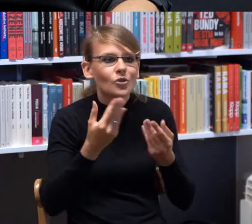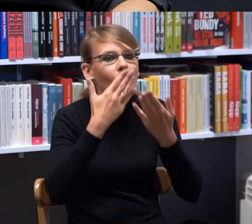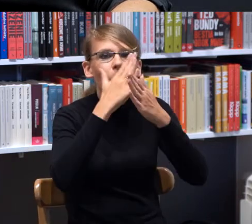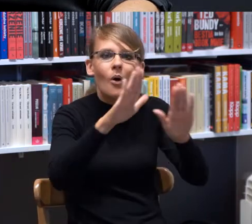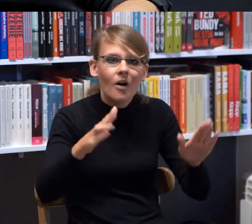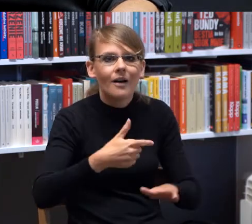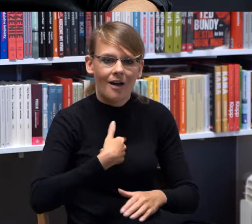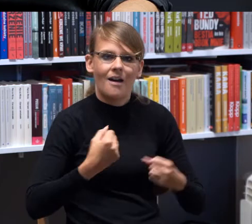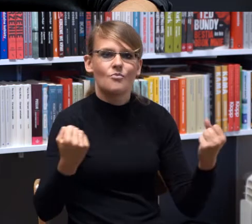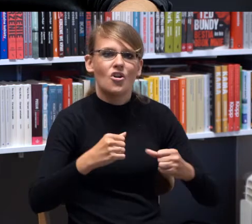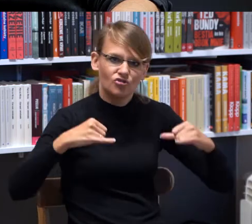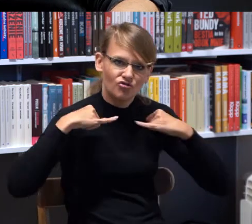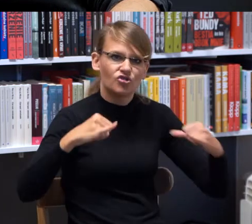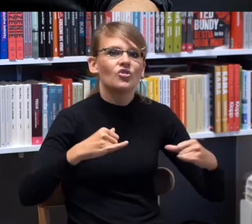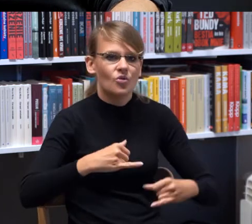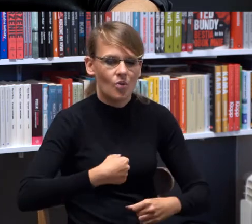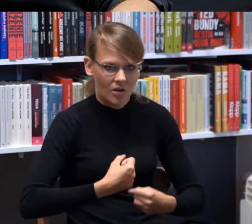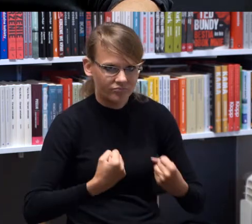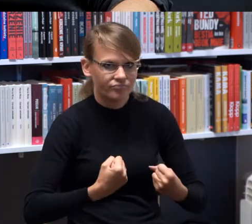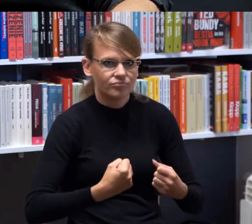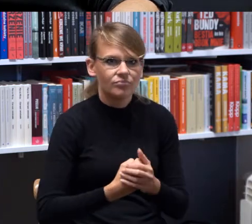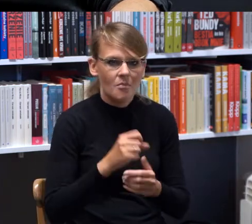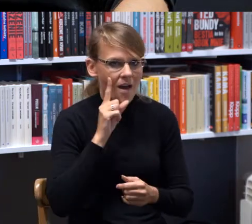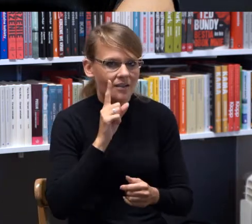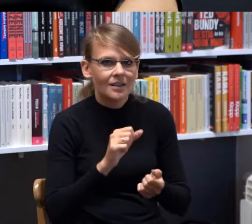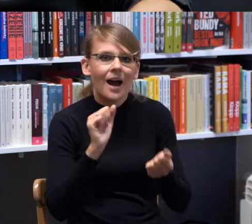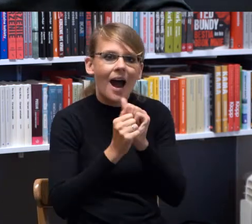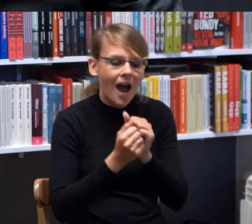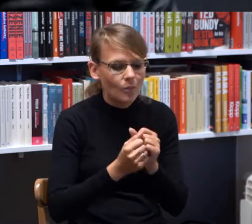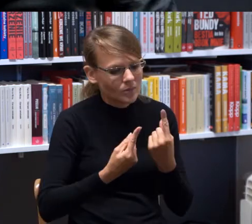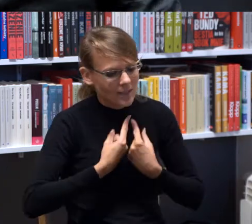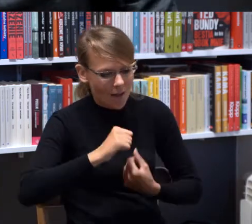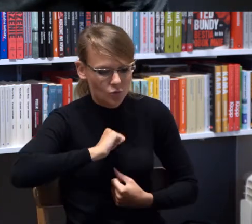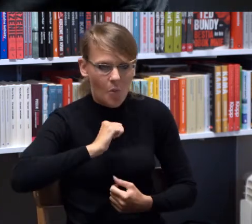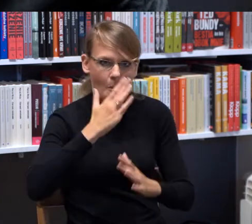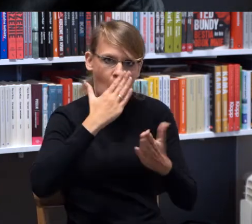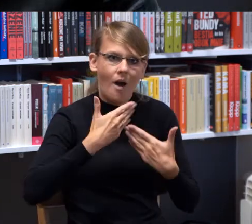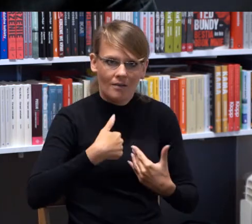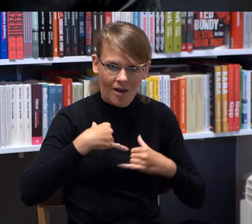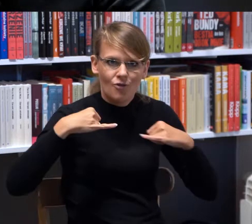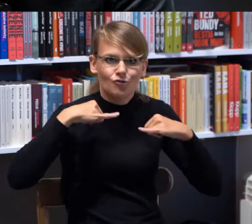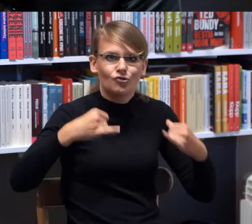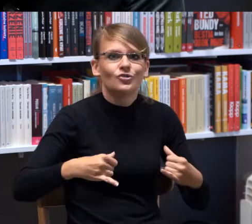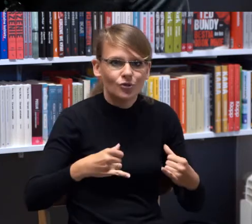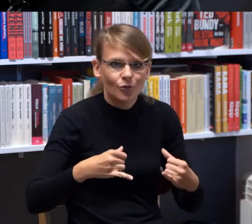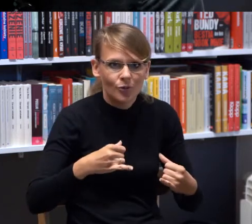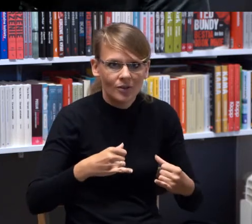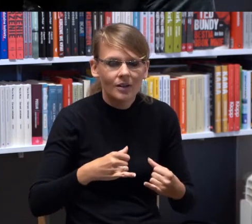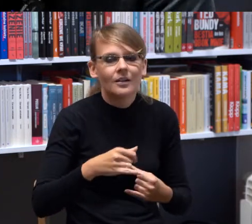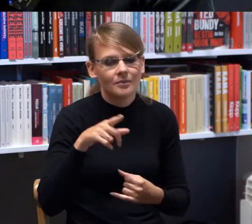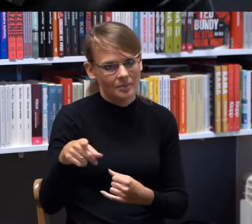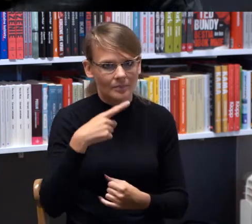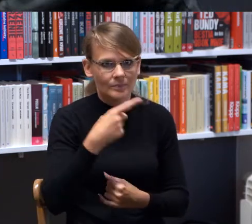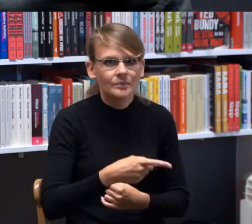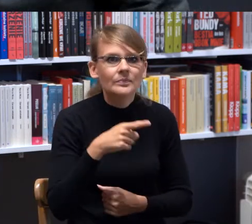mają moc, siłę, że są męscy, albo pokazać samemu sobie, że mają taką siłę. I uznał, że to